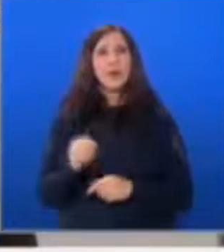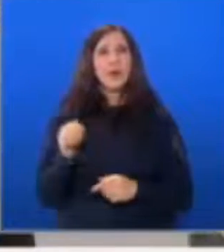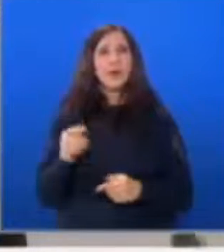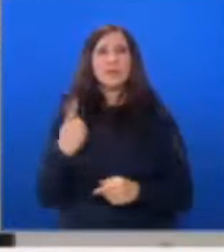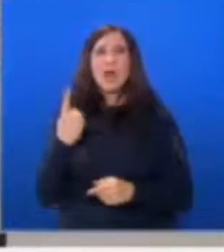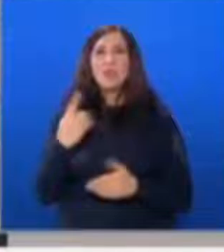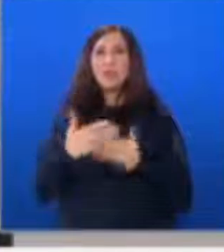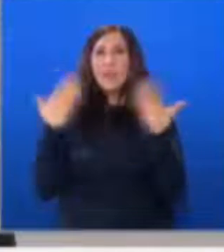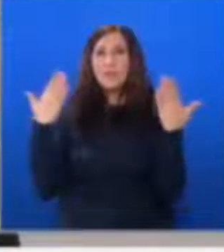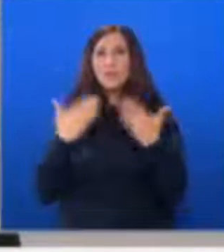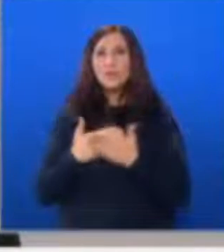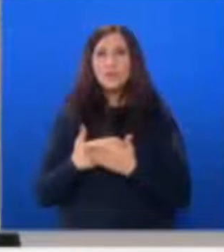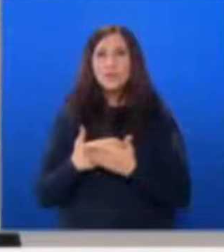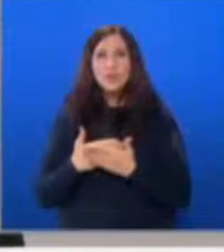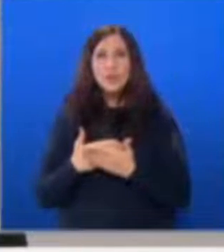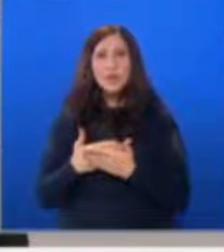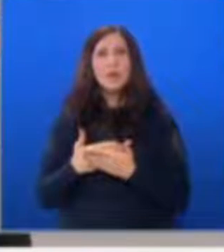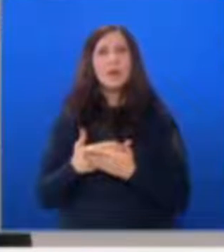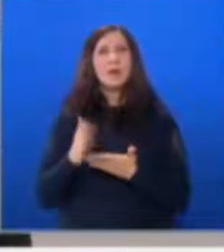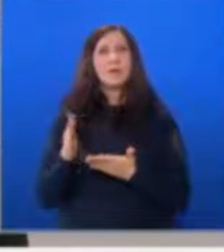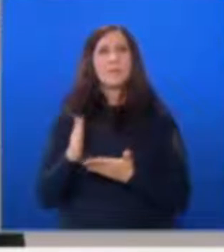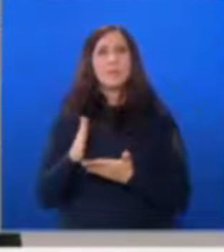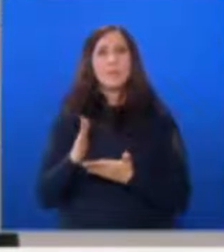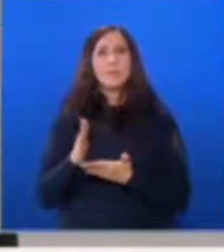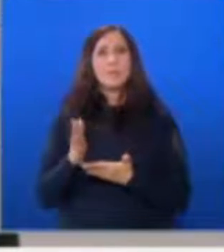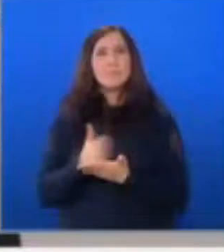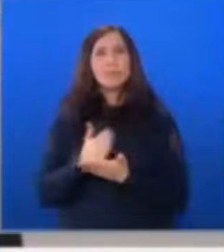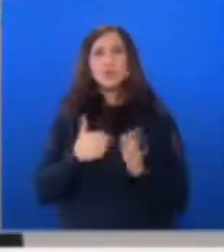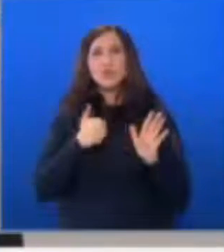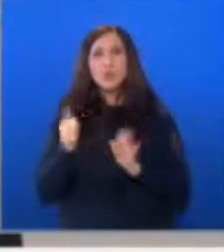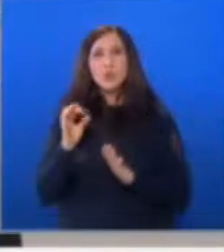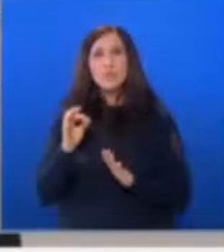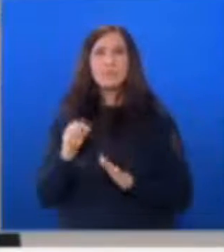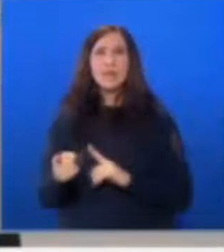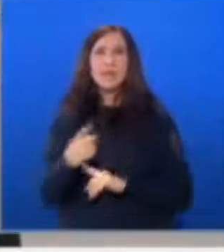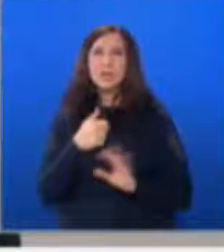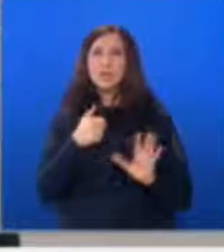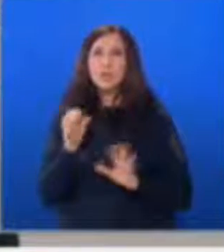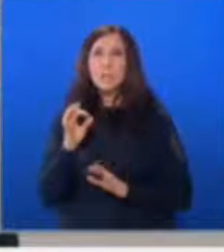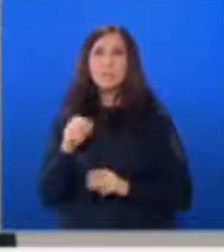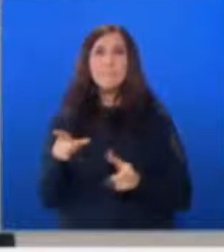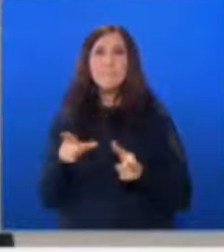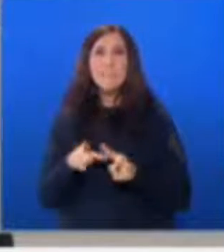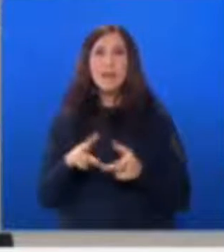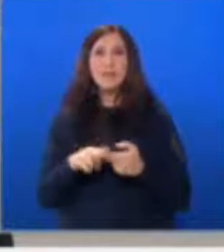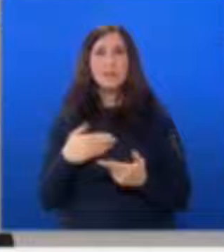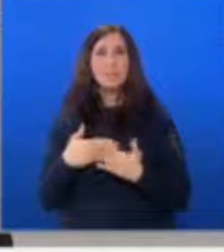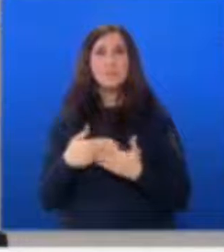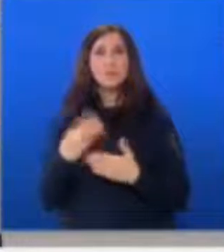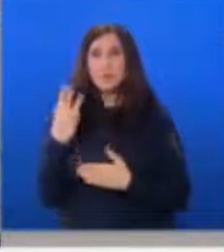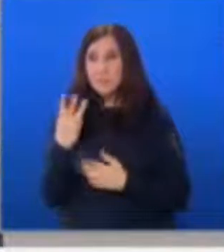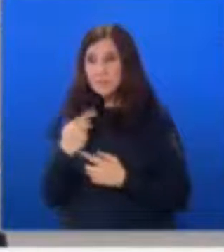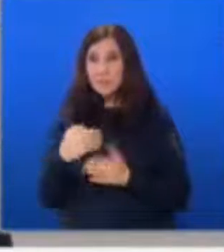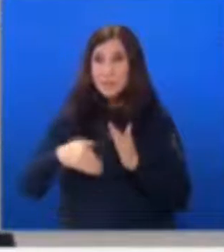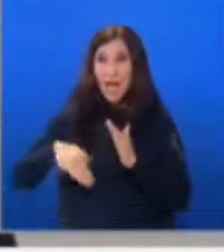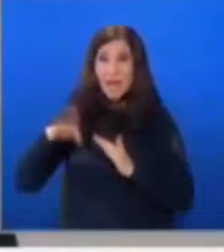едно денонощие, тези дни е примерно между 650 и 1650 мегаватта. Тоест близо три пъти е най-високата